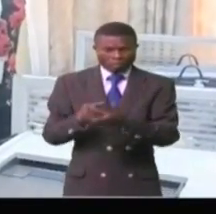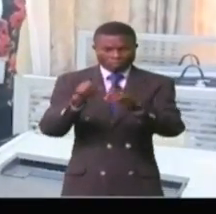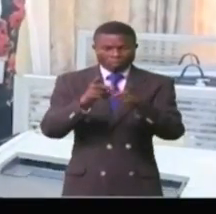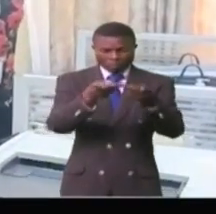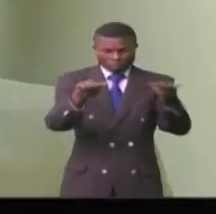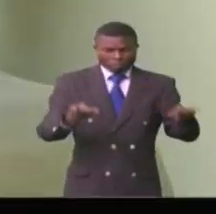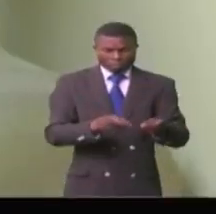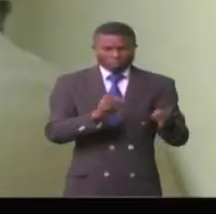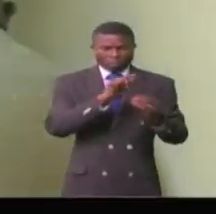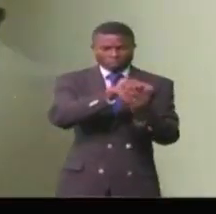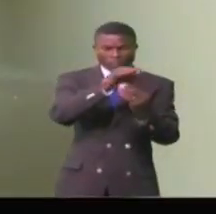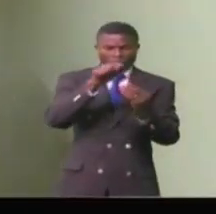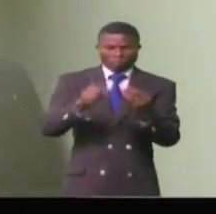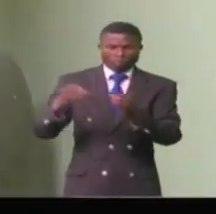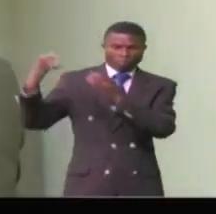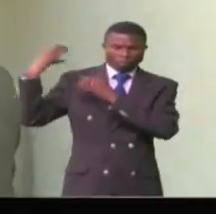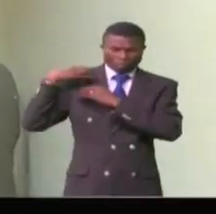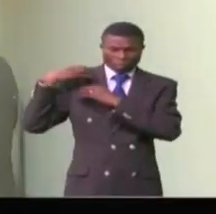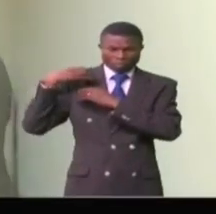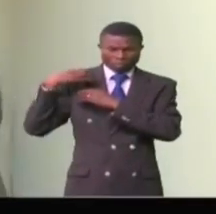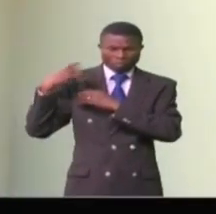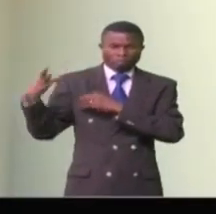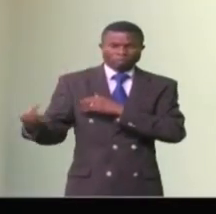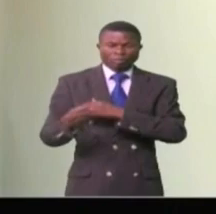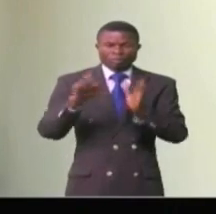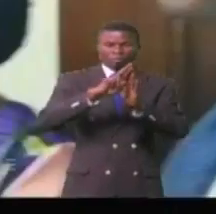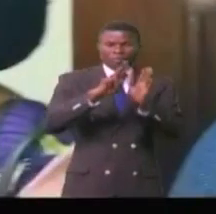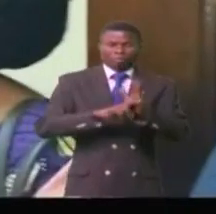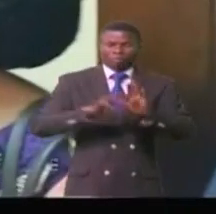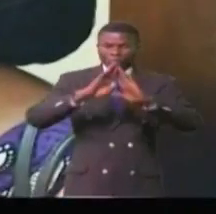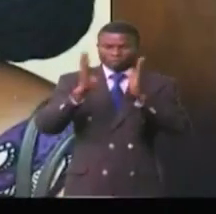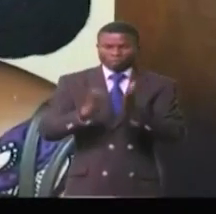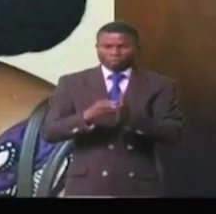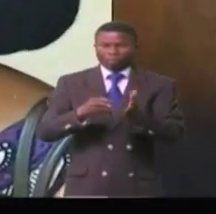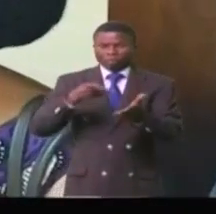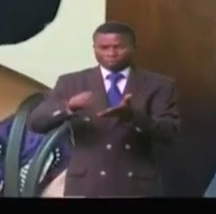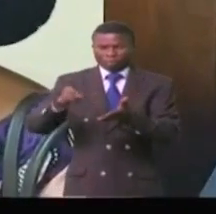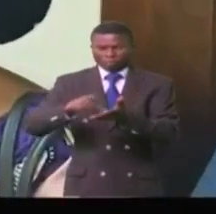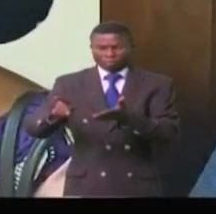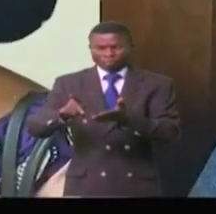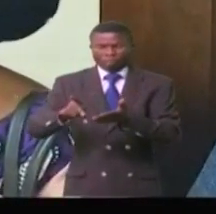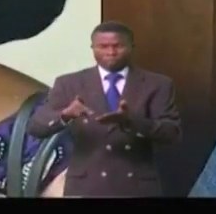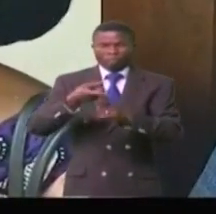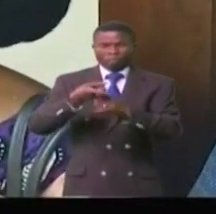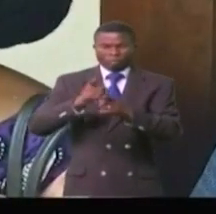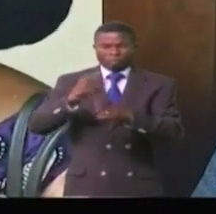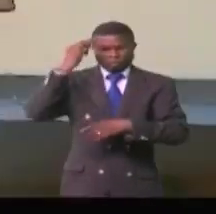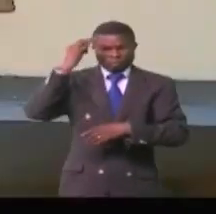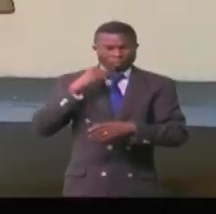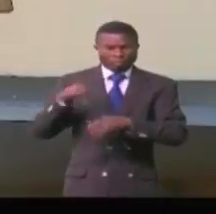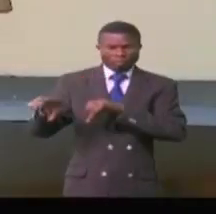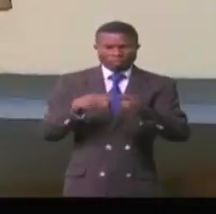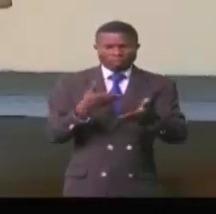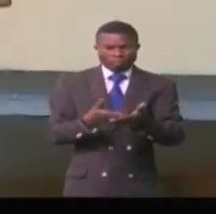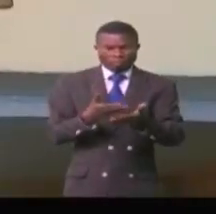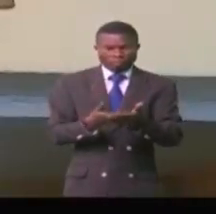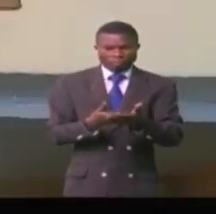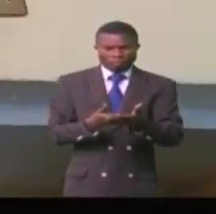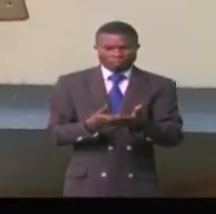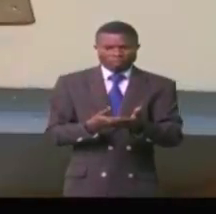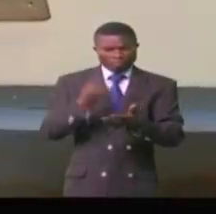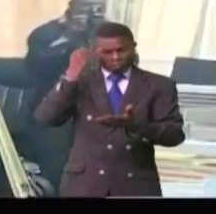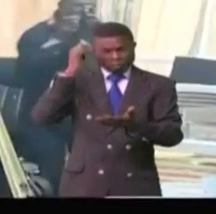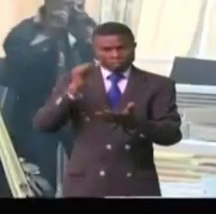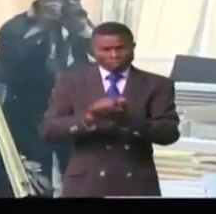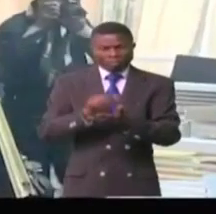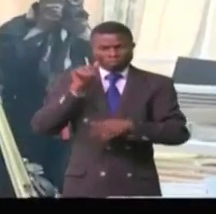poste comptable chargé de prendre en règlement tous les ordres de paiement émanant des ministres sectoriels. C'est à ce titre